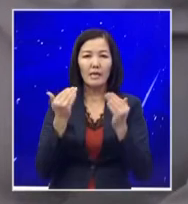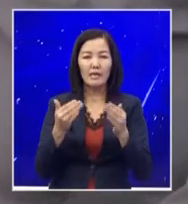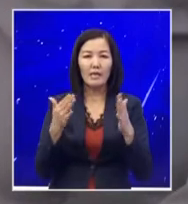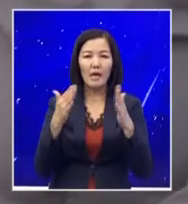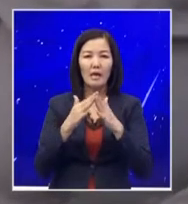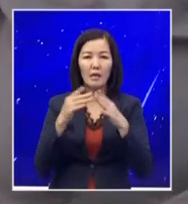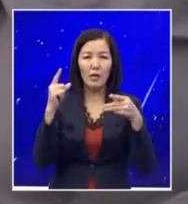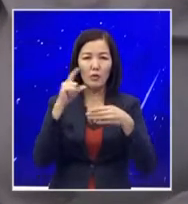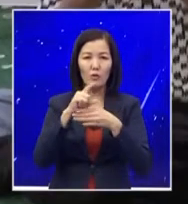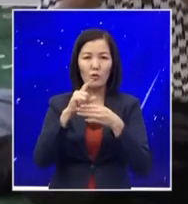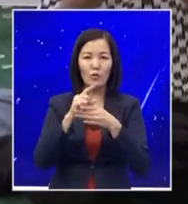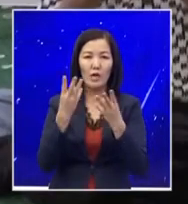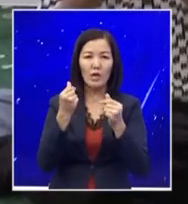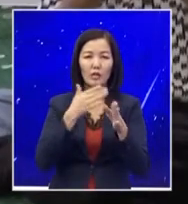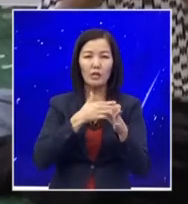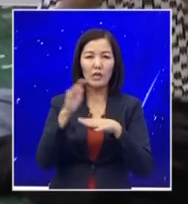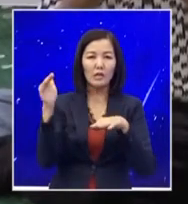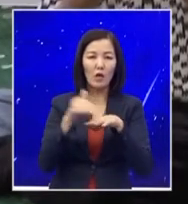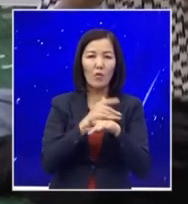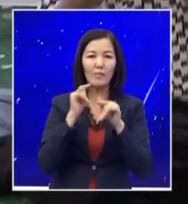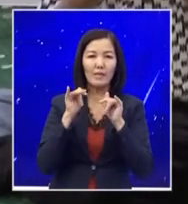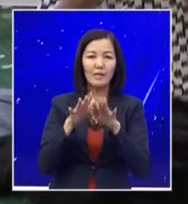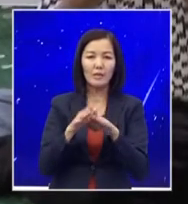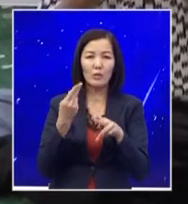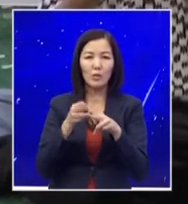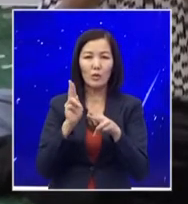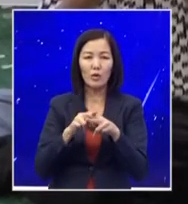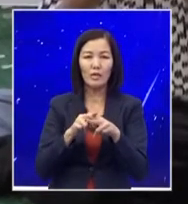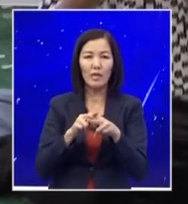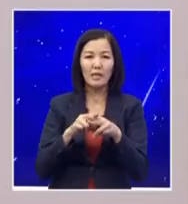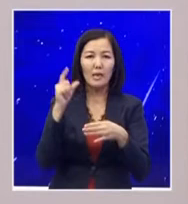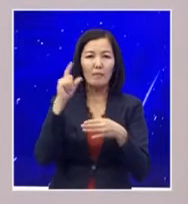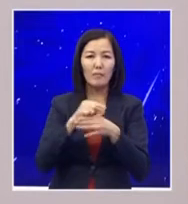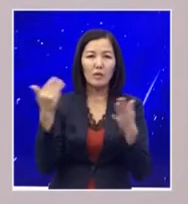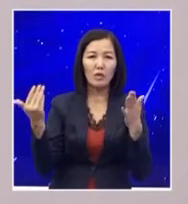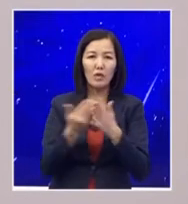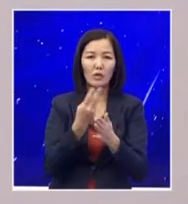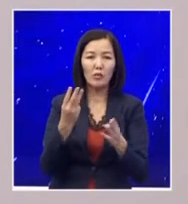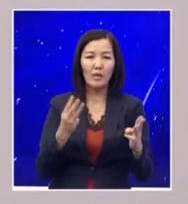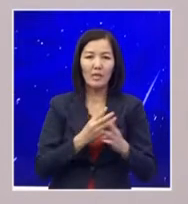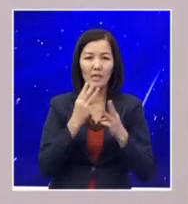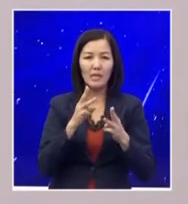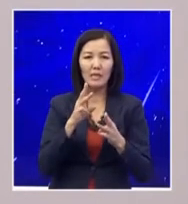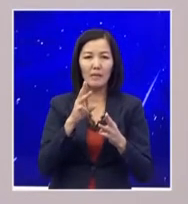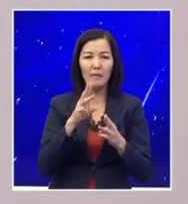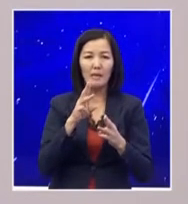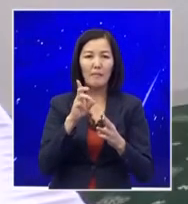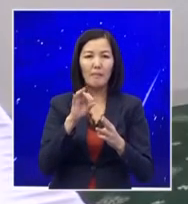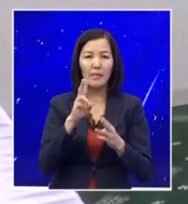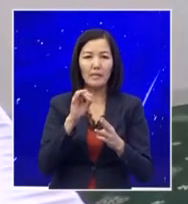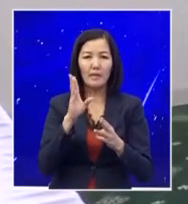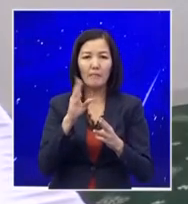Ал Алла үйін қаржыландыру сауапты іс. Сондықтан өмірінің соңында мешіт жаңартуға ниет еткен Серікжандай азаматтың